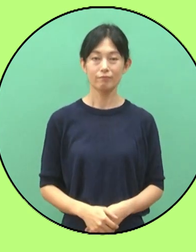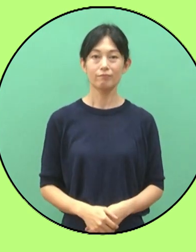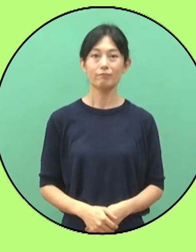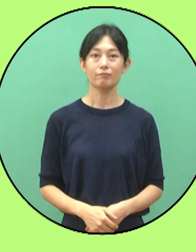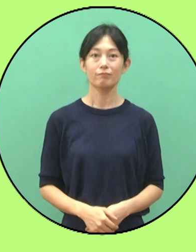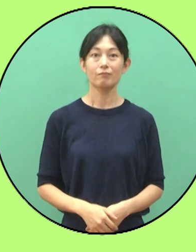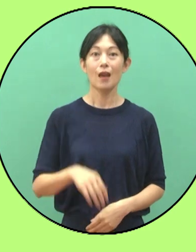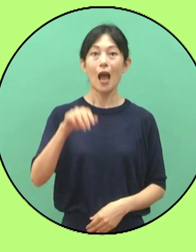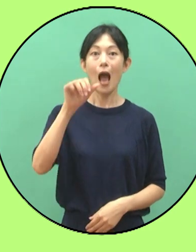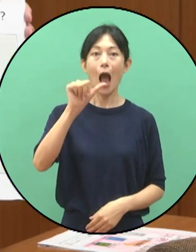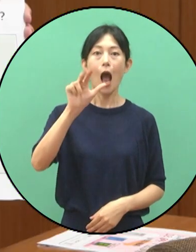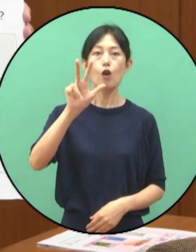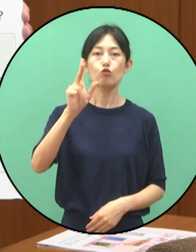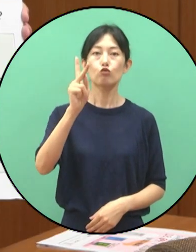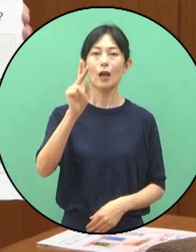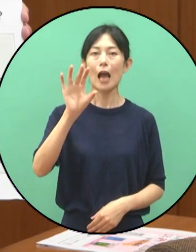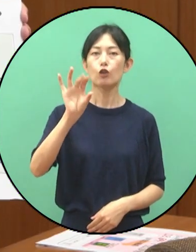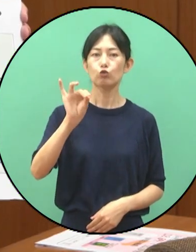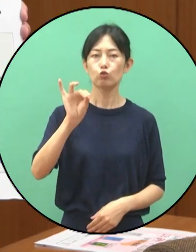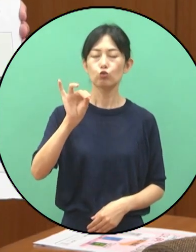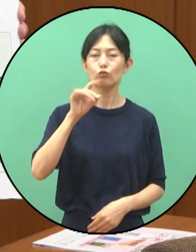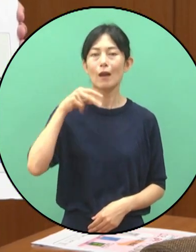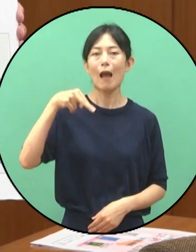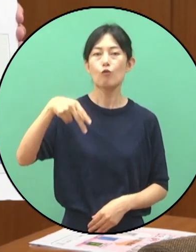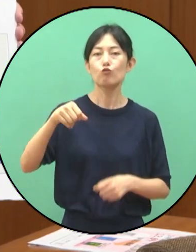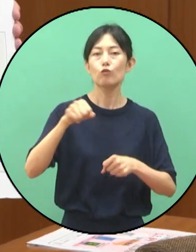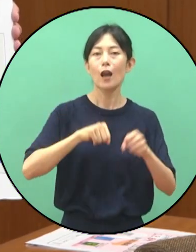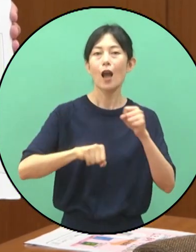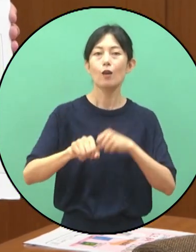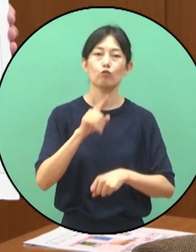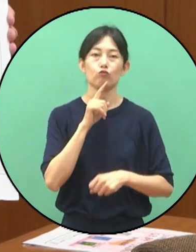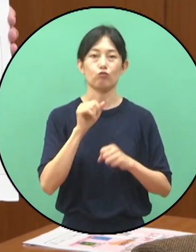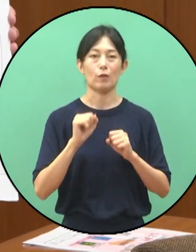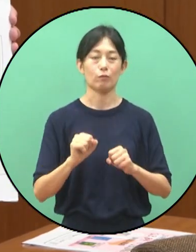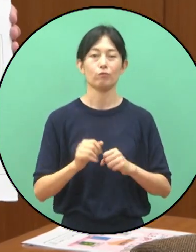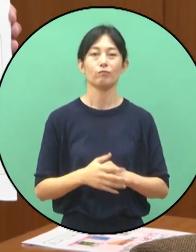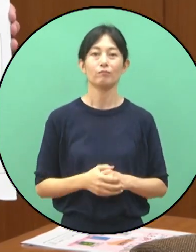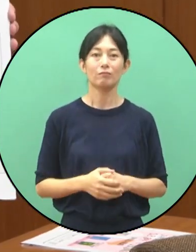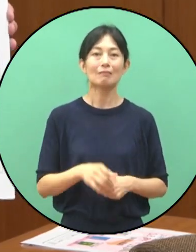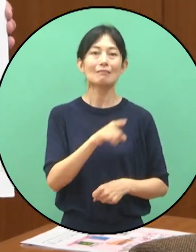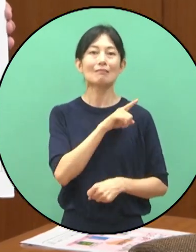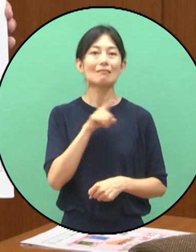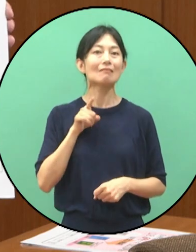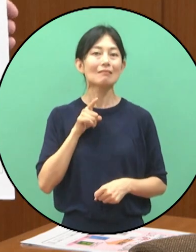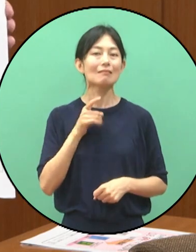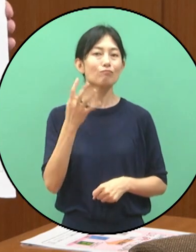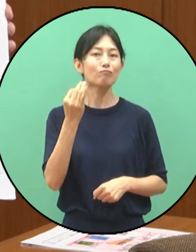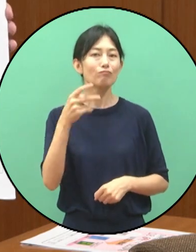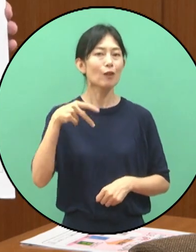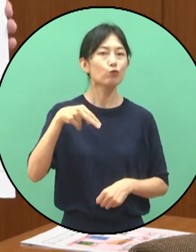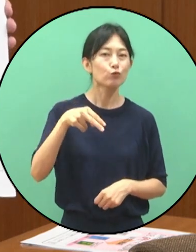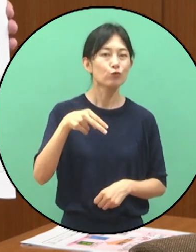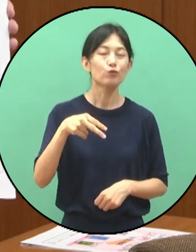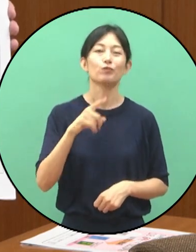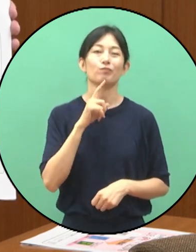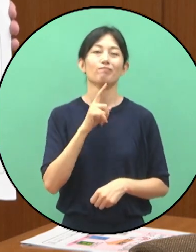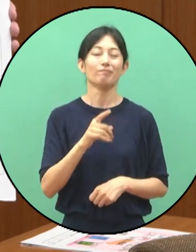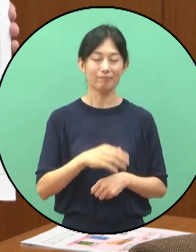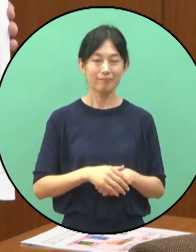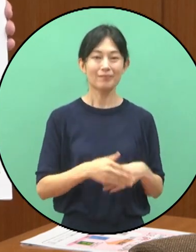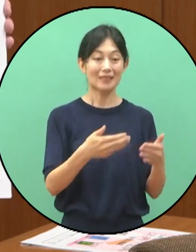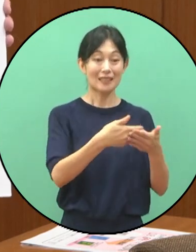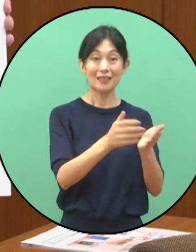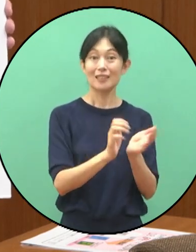の、 歩く活動って言いますか、1日何歩以上歩きましょうといったところを、チームを作